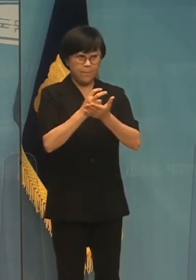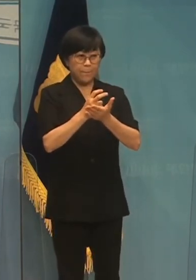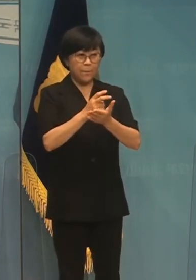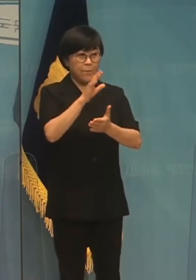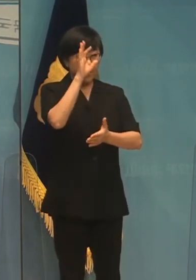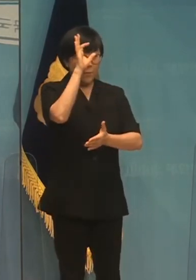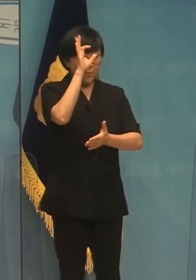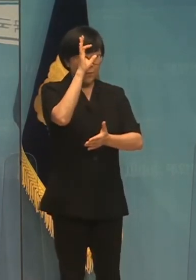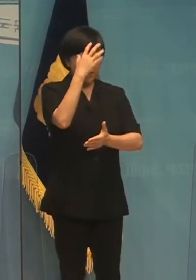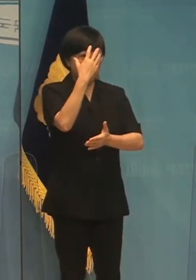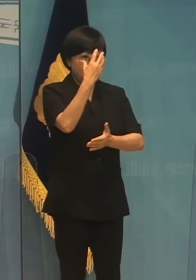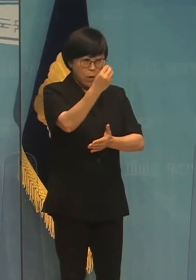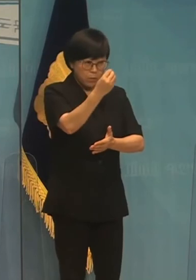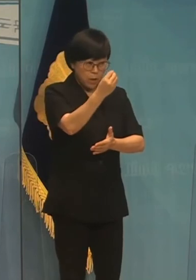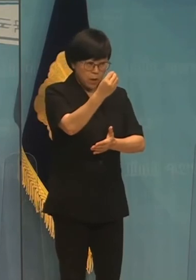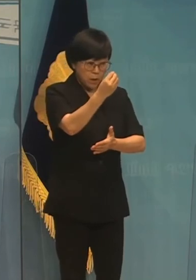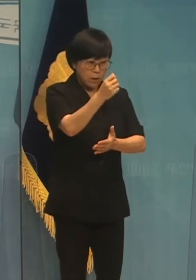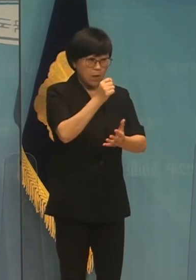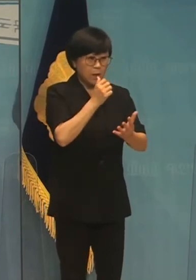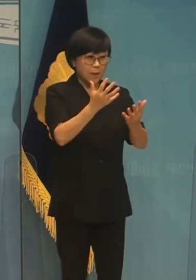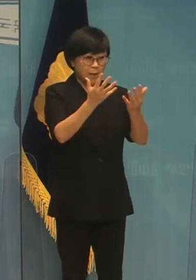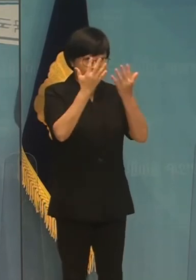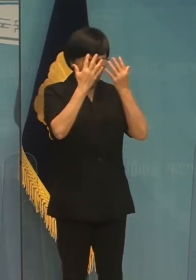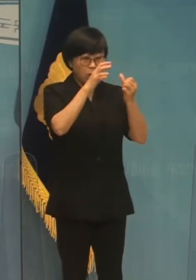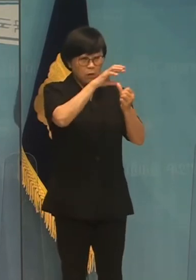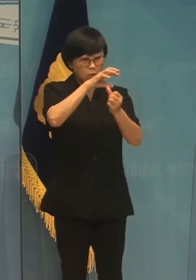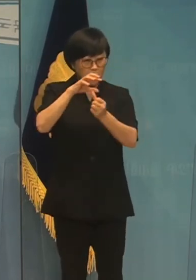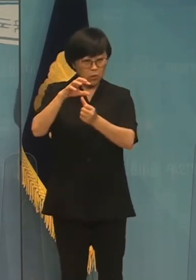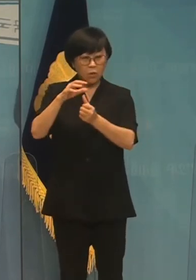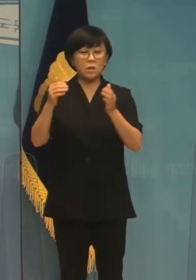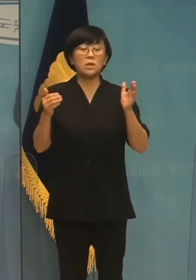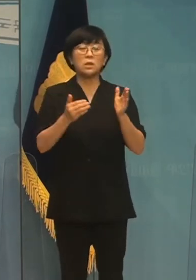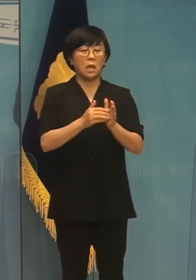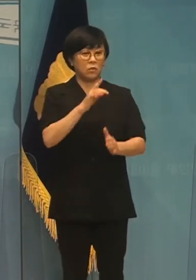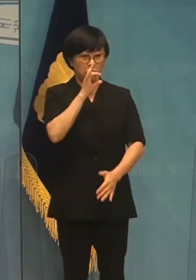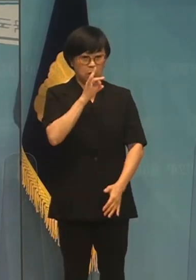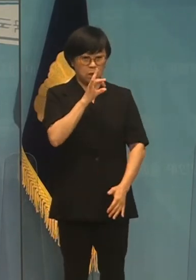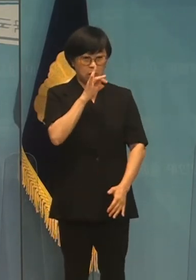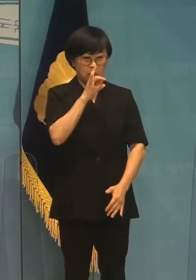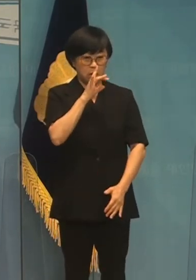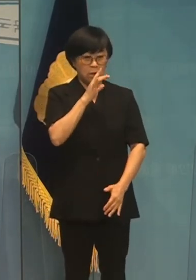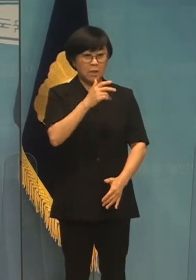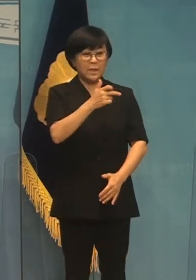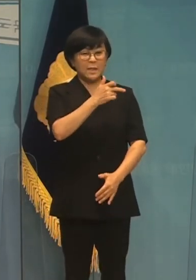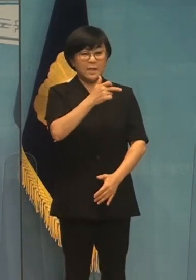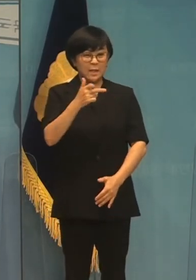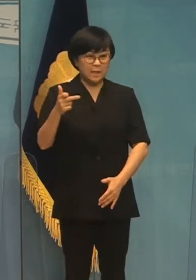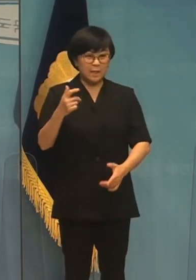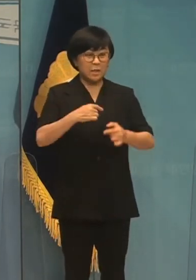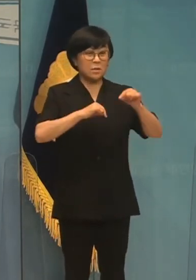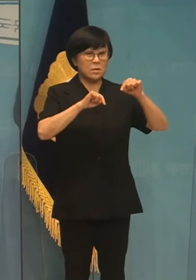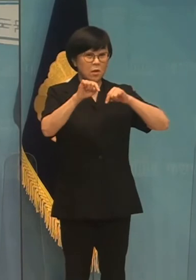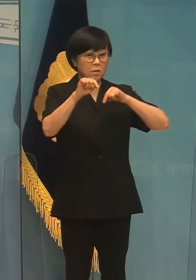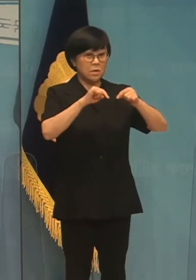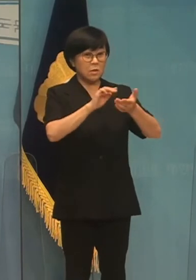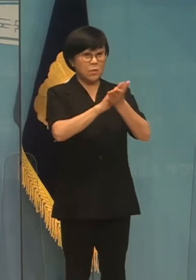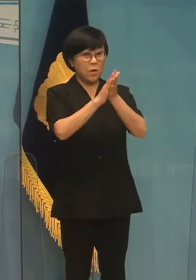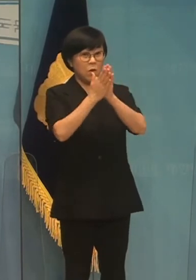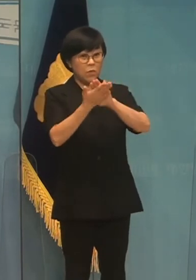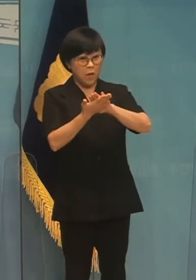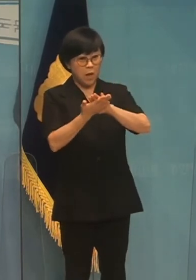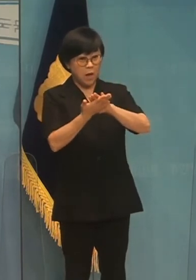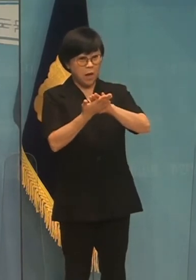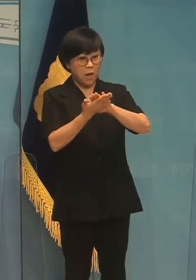대로 감옥에 집어넣는다 해도 끝나지 않습니다. 거대한 정치적 변화의